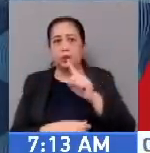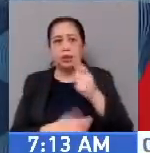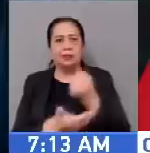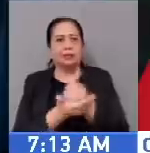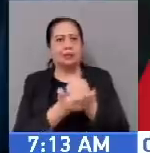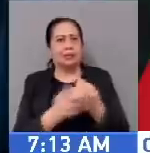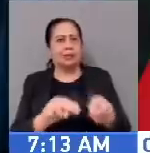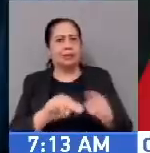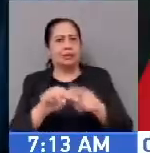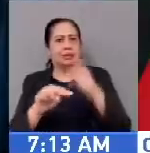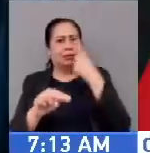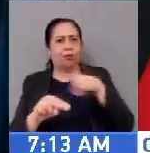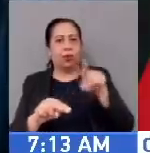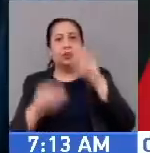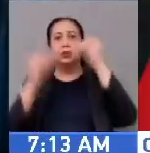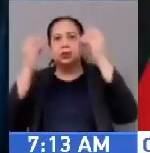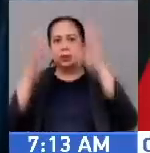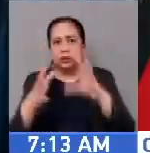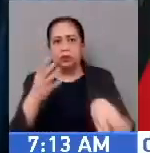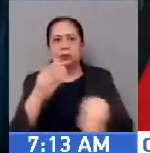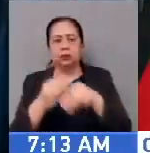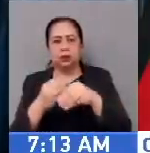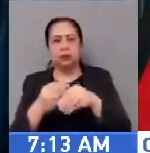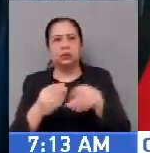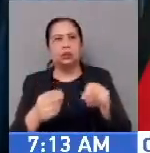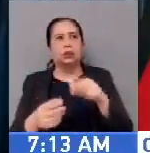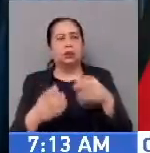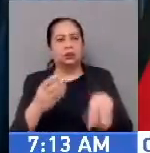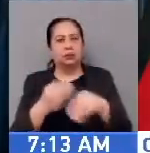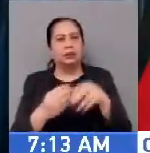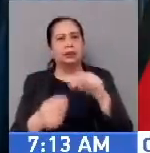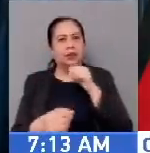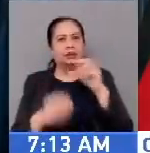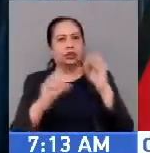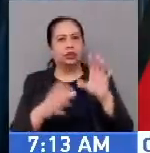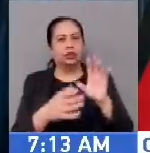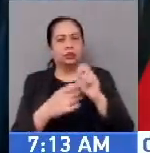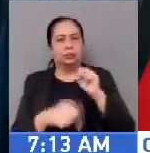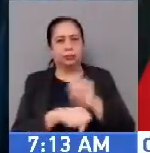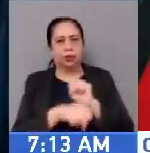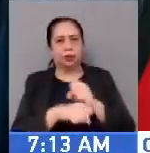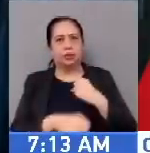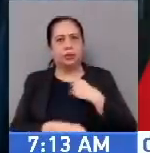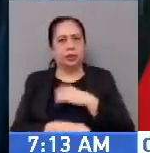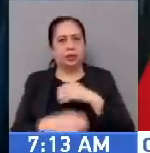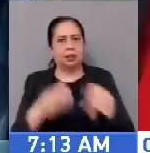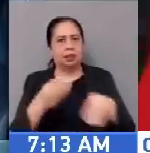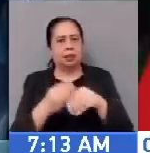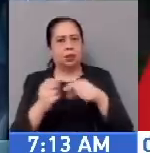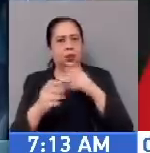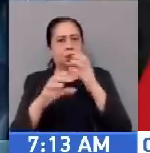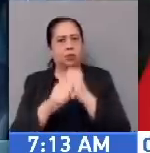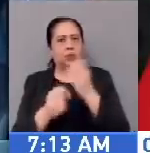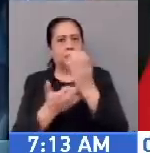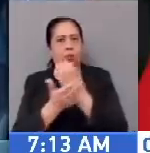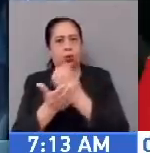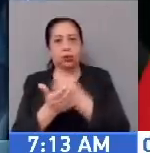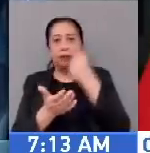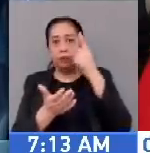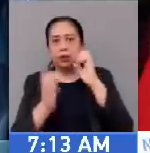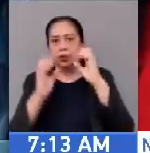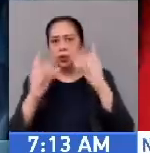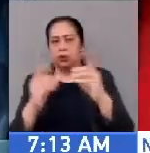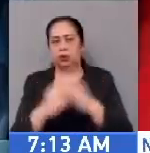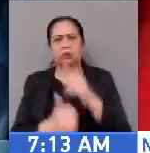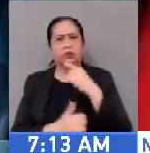guro, pagdagdag ng non-teaching personnel at pagbibigay insentibo sa mga kukuha ng kurso sa edukasyon. Sinabi niya yan sa